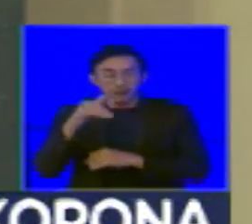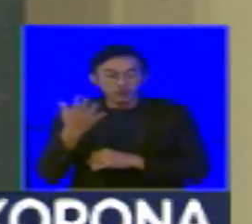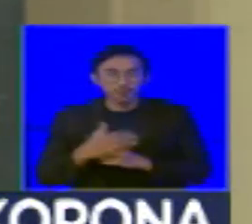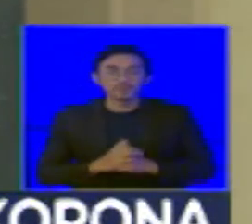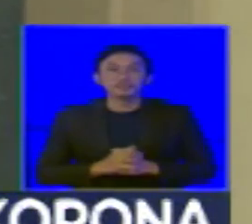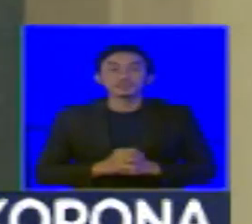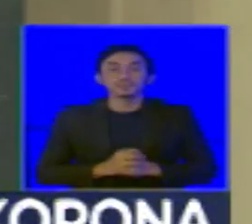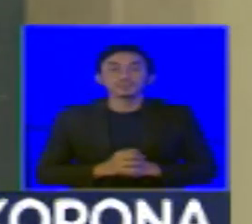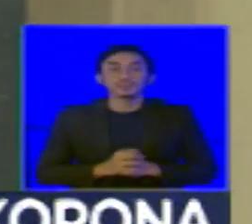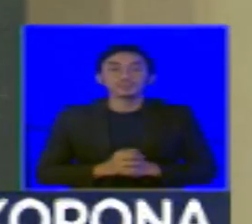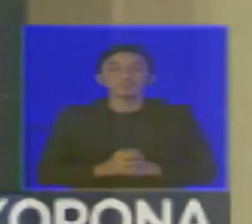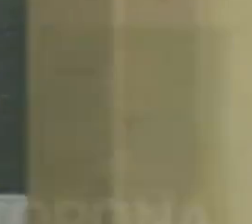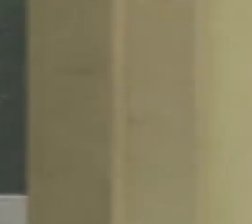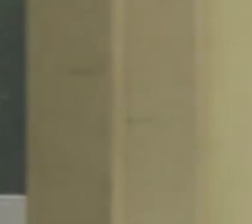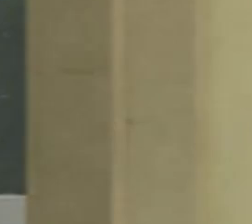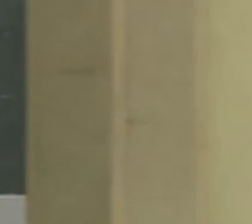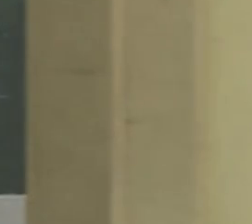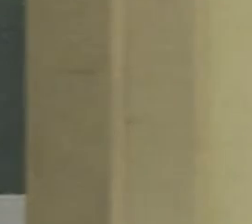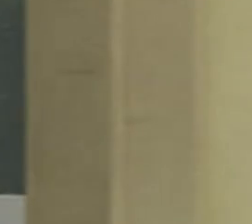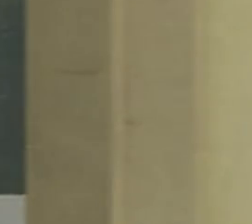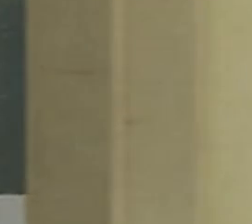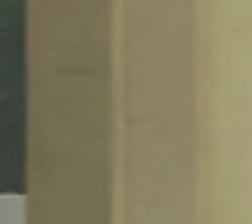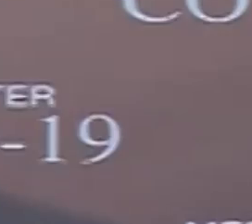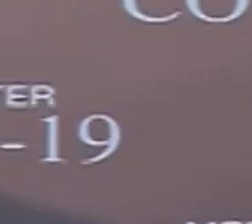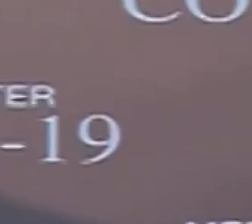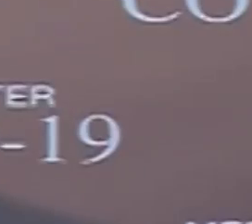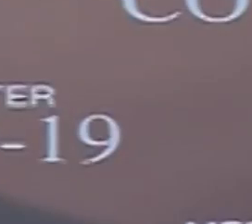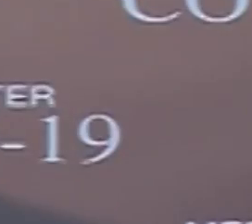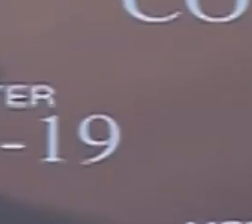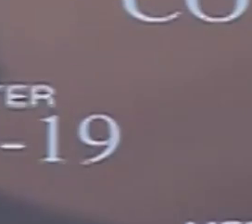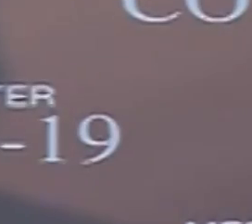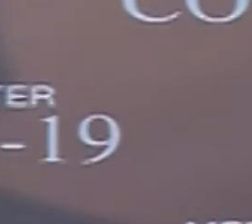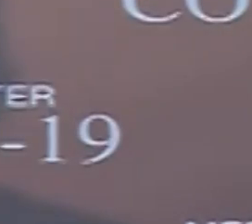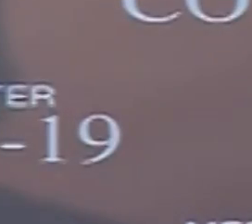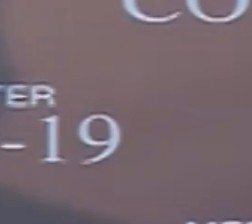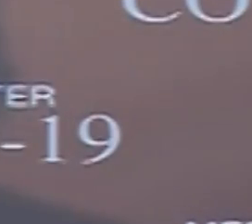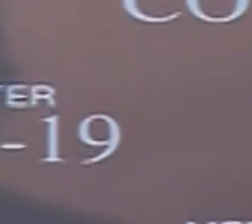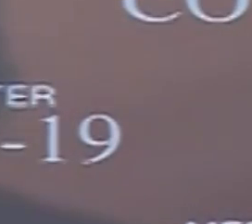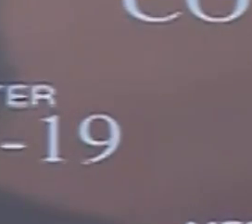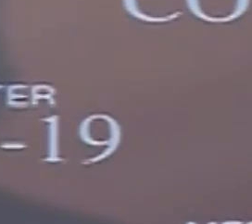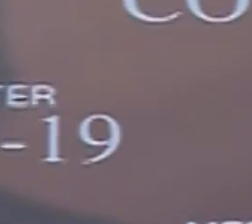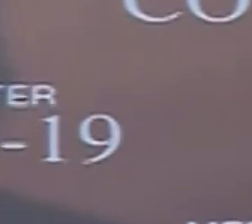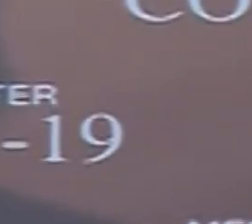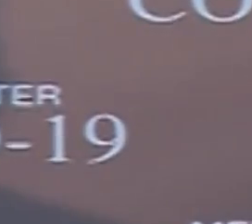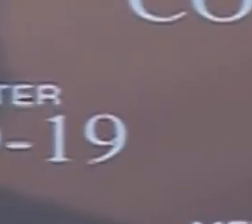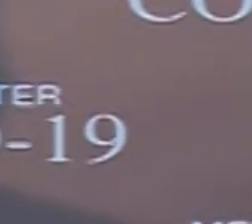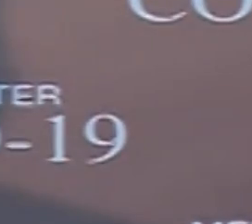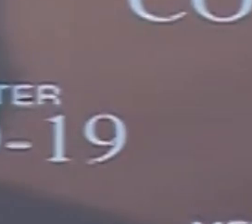ketiga dan keempat ini merupakan penelusuran kontak dari kasus pertama dan kedua. Dari 7 orang ini kita